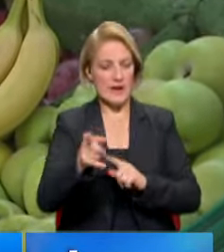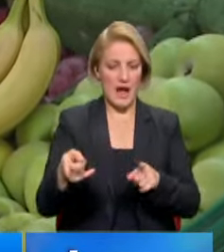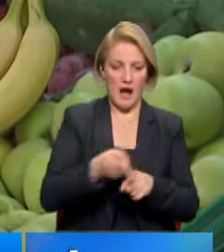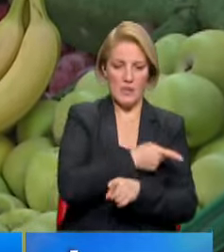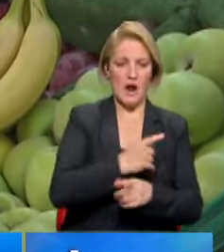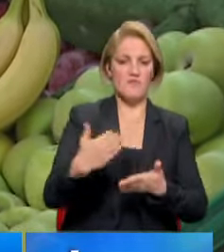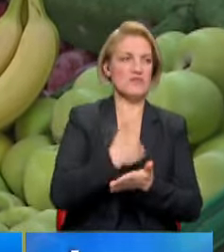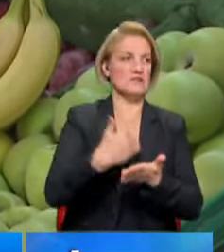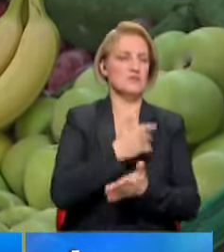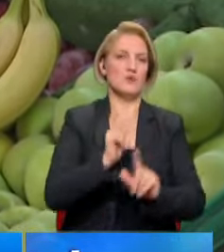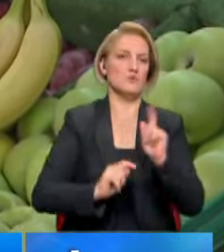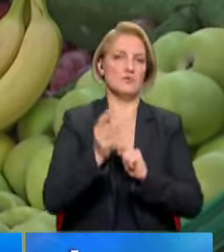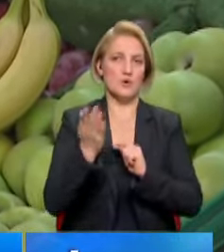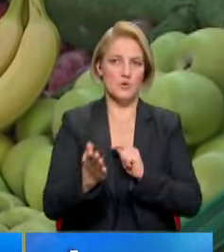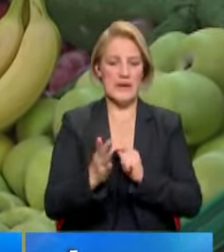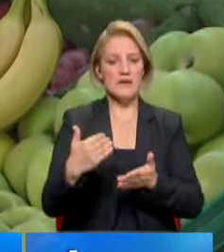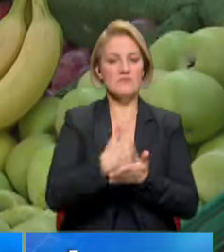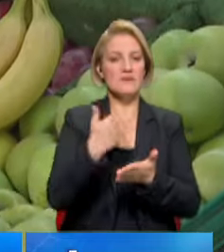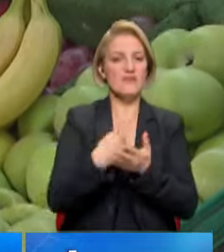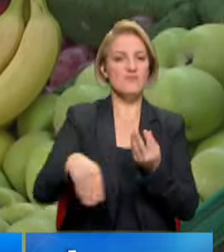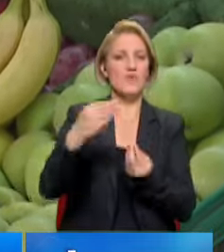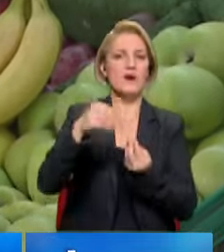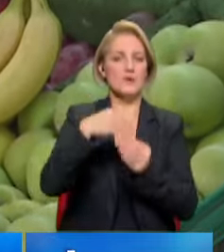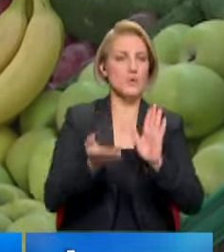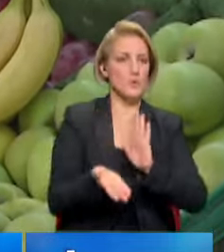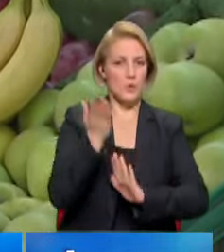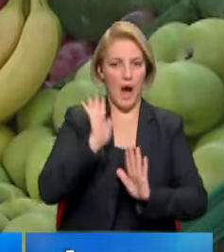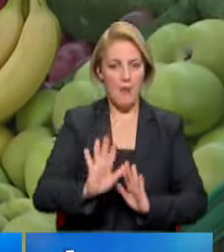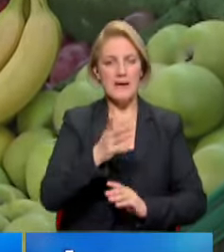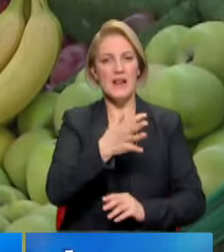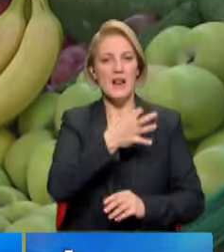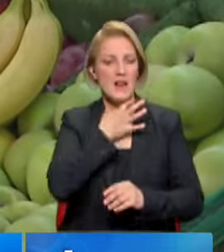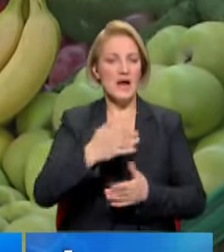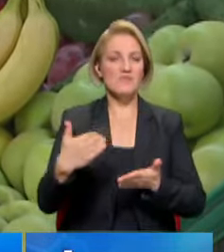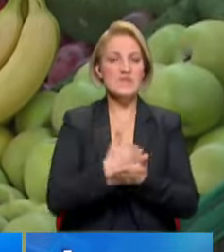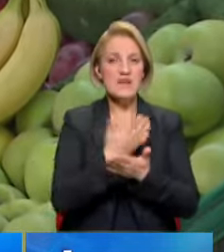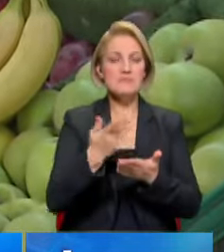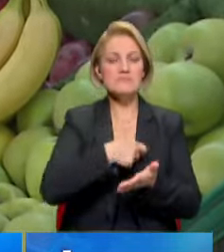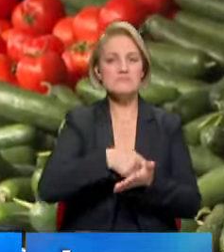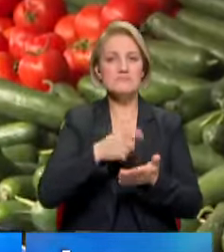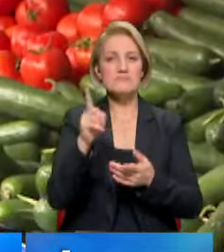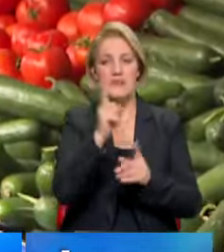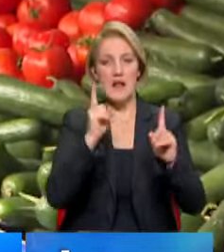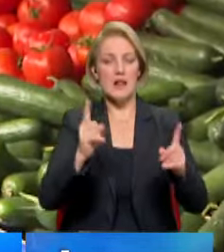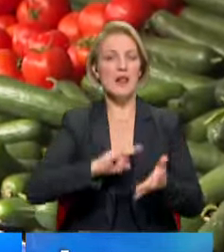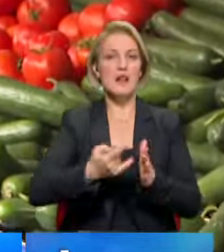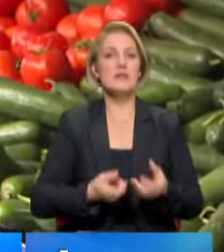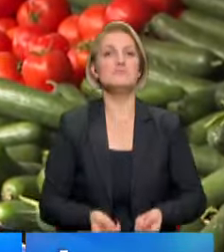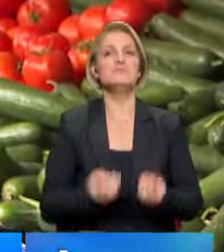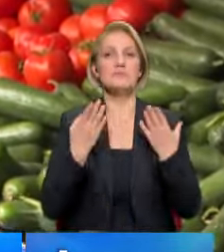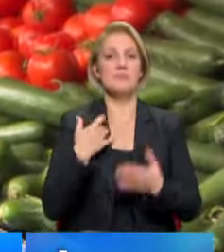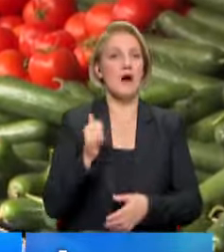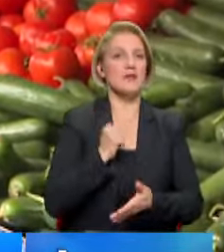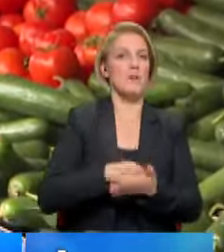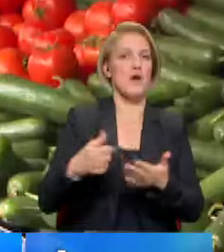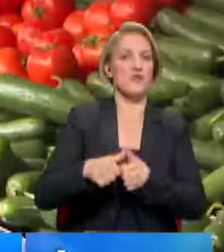kadar kredi kartıyla karşılanıyor. Kredi kartı faizleri yüksek ama dar gelirli kartsız ayını geçiremiyor. Askeri ücretle eşim